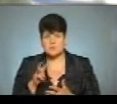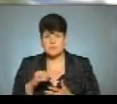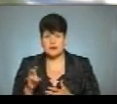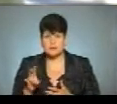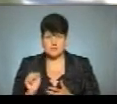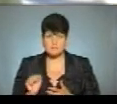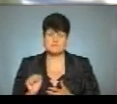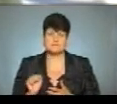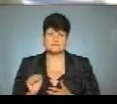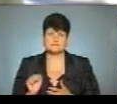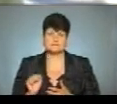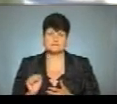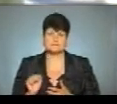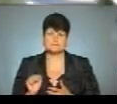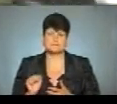майна,